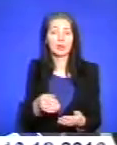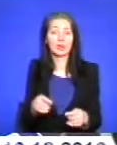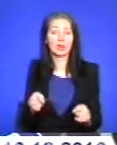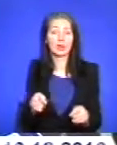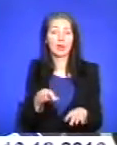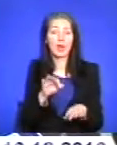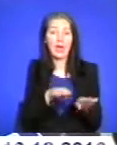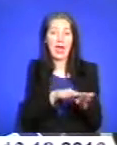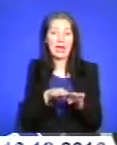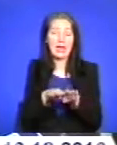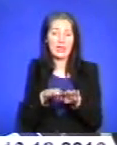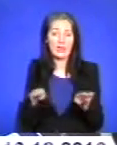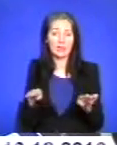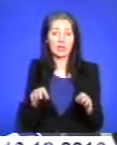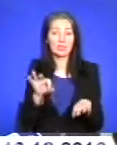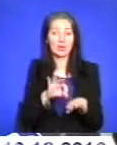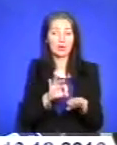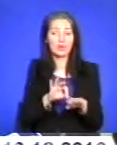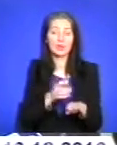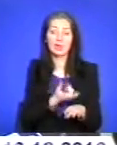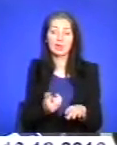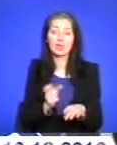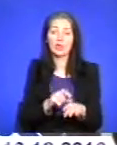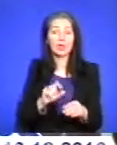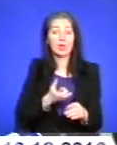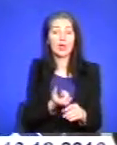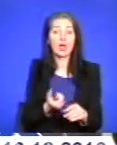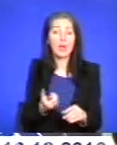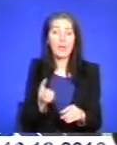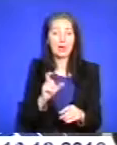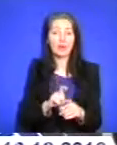рівень захворюваності незначно перевищує епідпоріг.